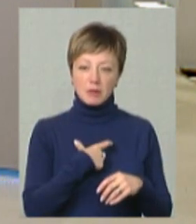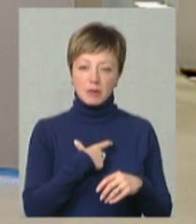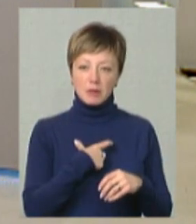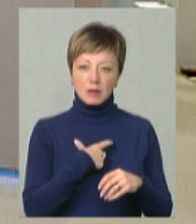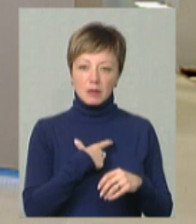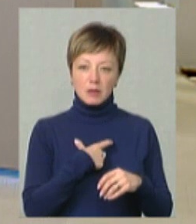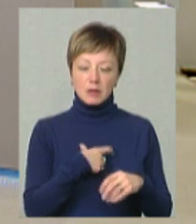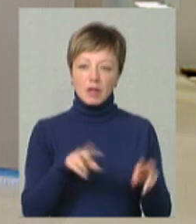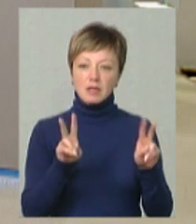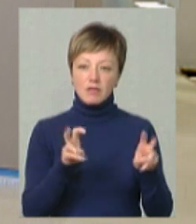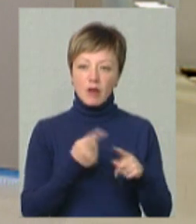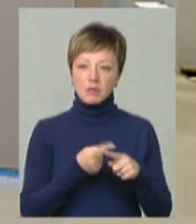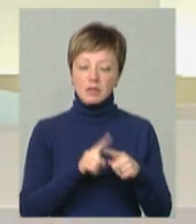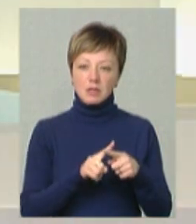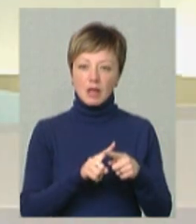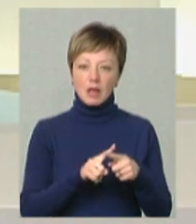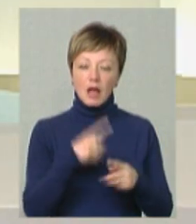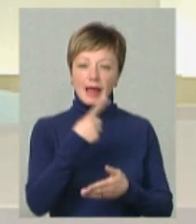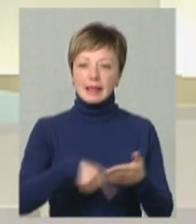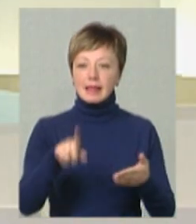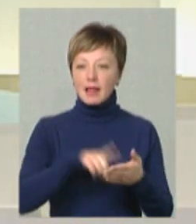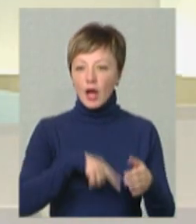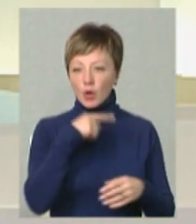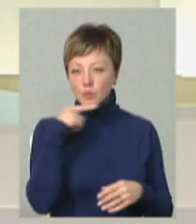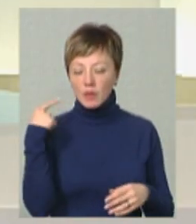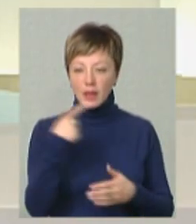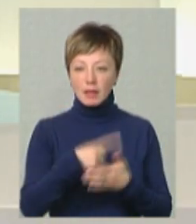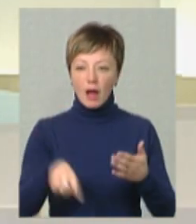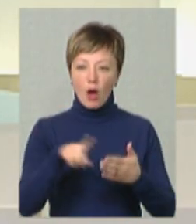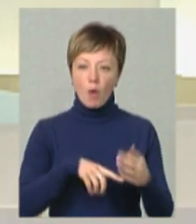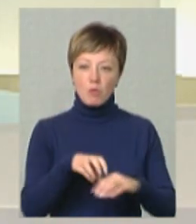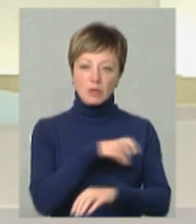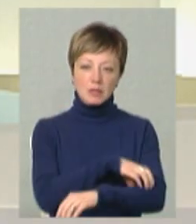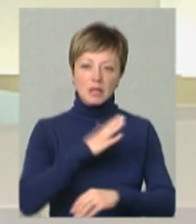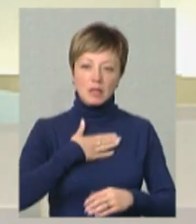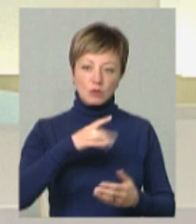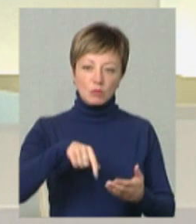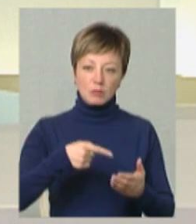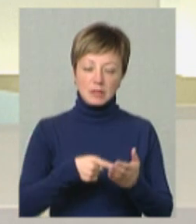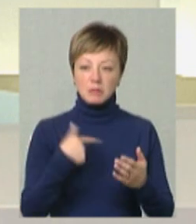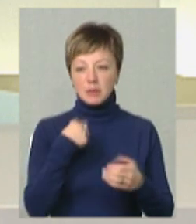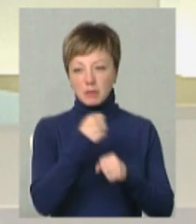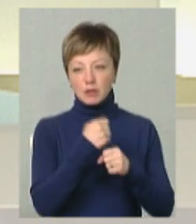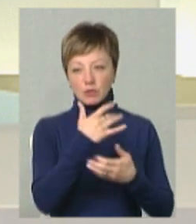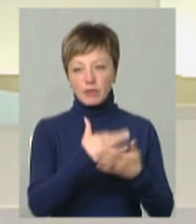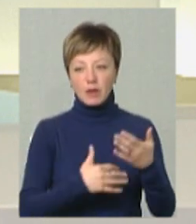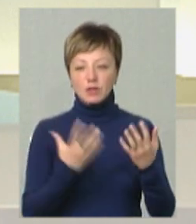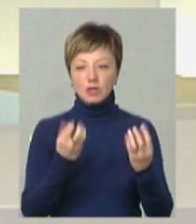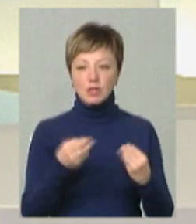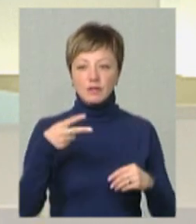топонімічної комісії, називаємо це дерусифікацією та деколонізацією нашого міста. І ми напрацювали ще